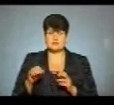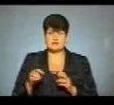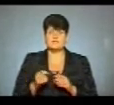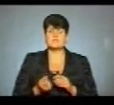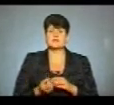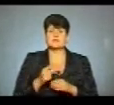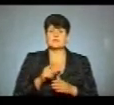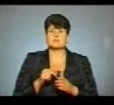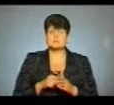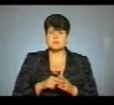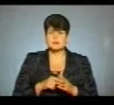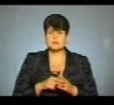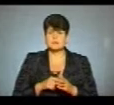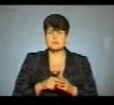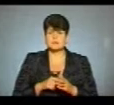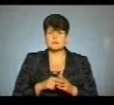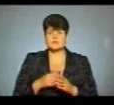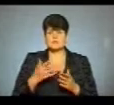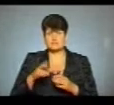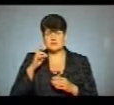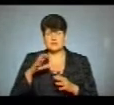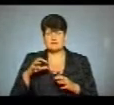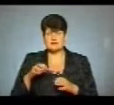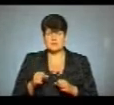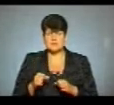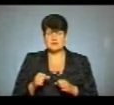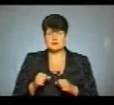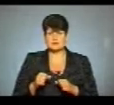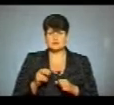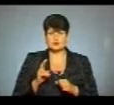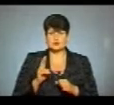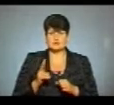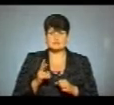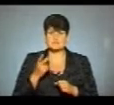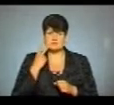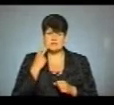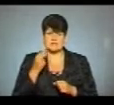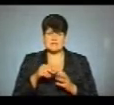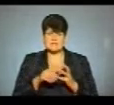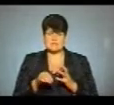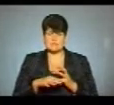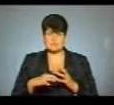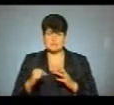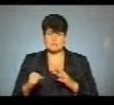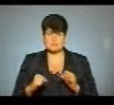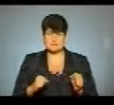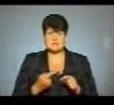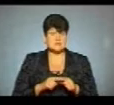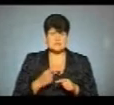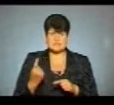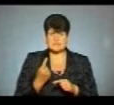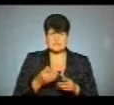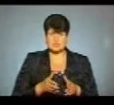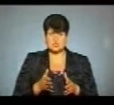питання, коли відколи земля у державній власності, то землю по кусках постійно хтось відхапує. І це єдиний шлях спасти